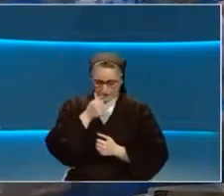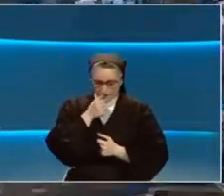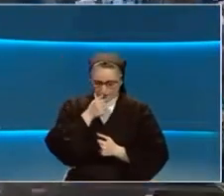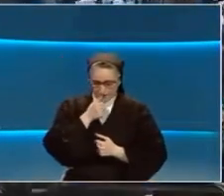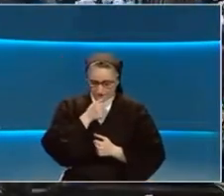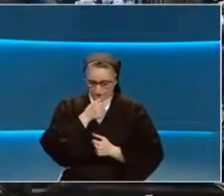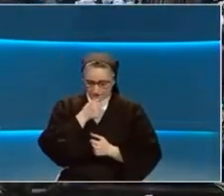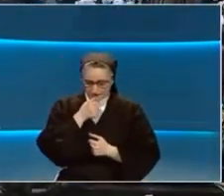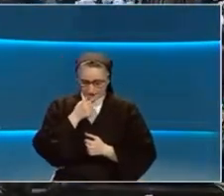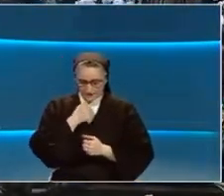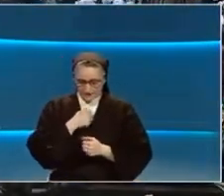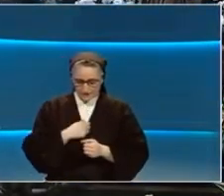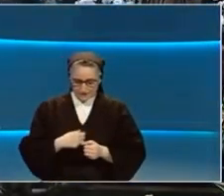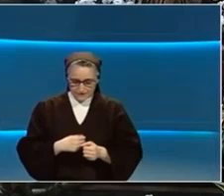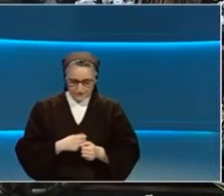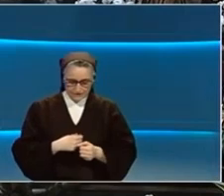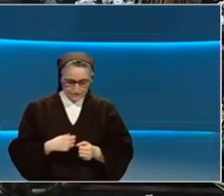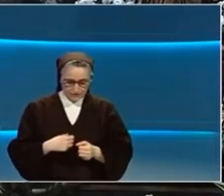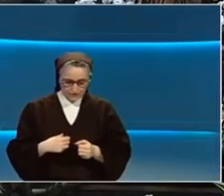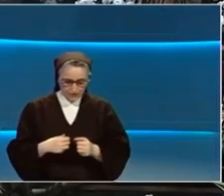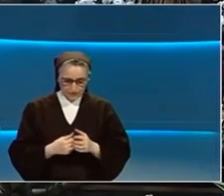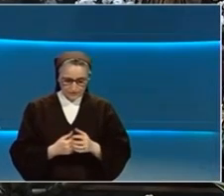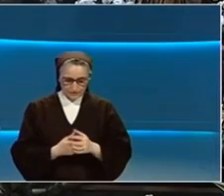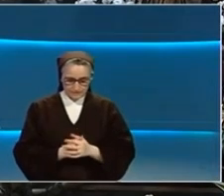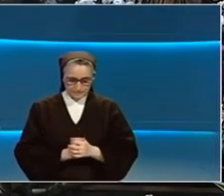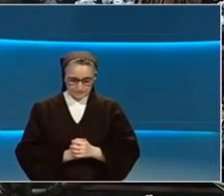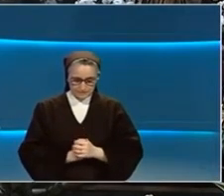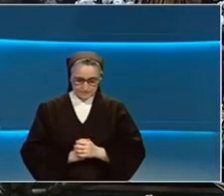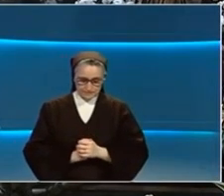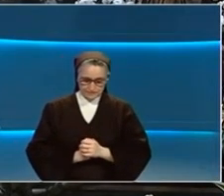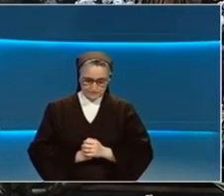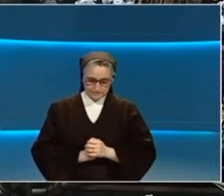tibi, Domine.